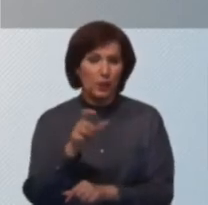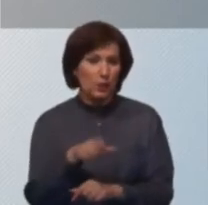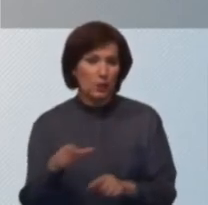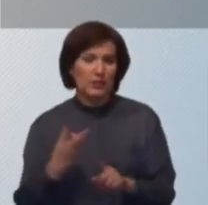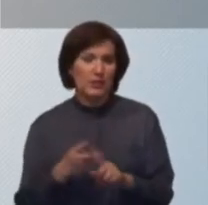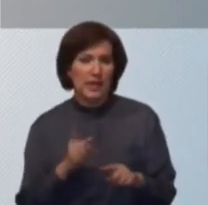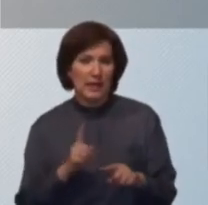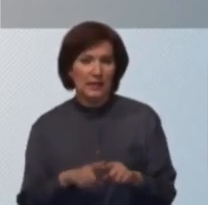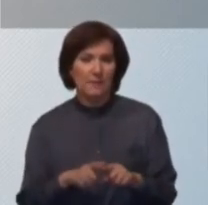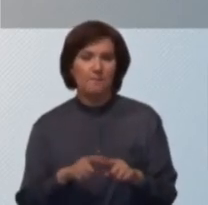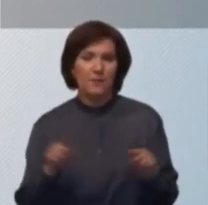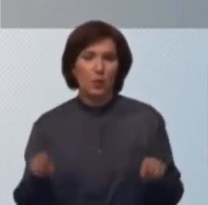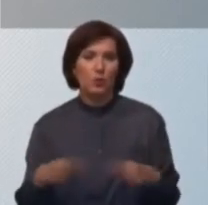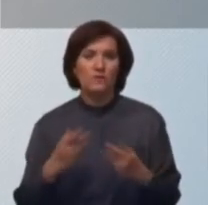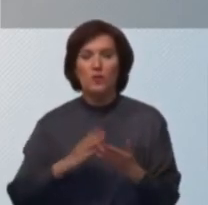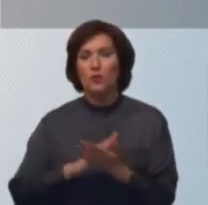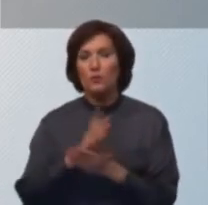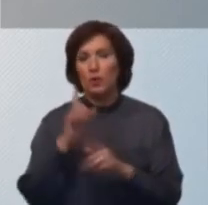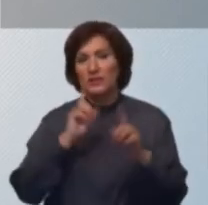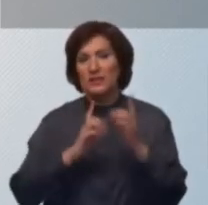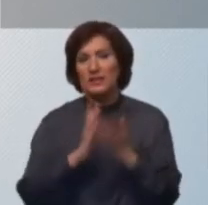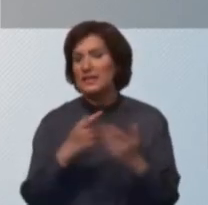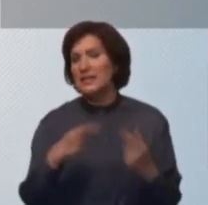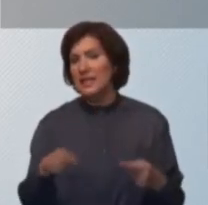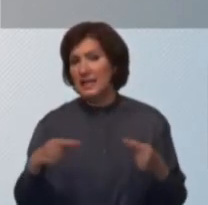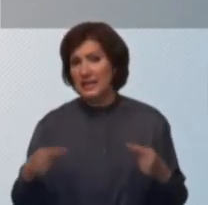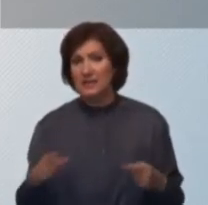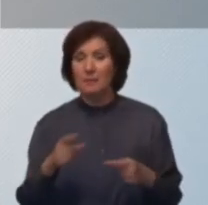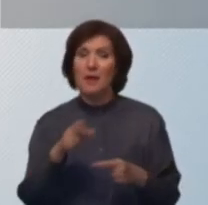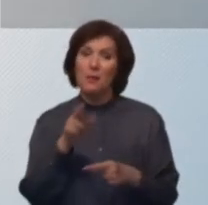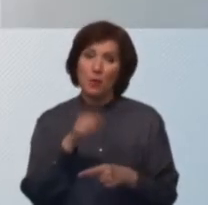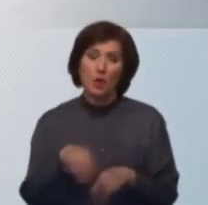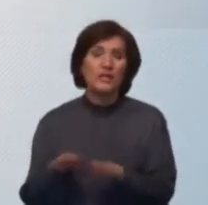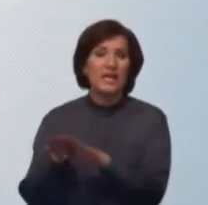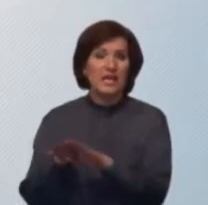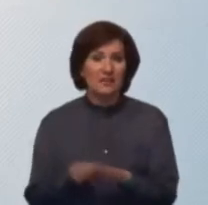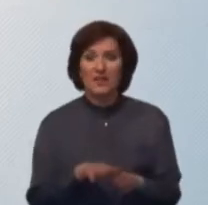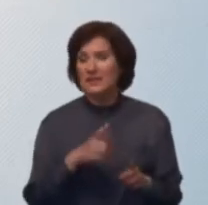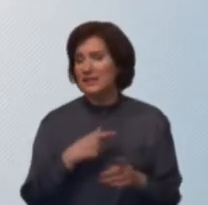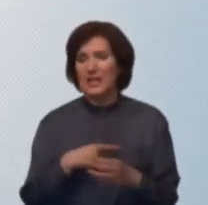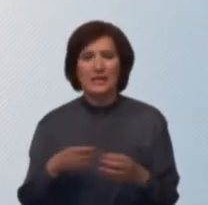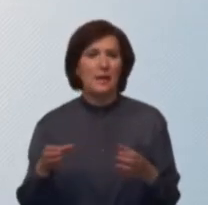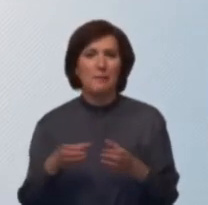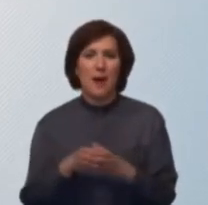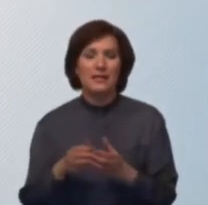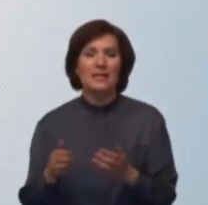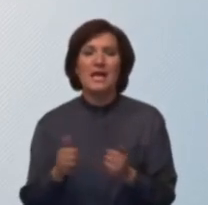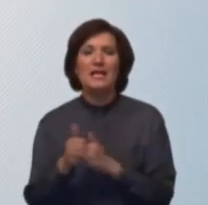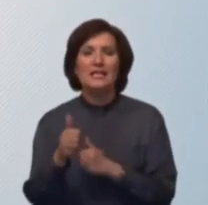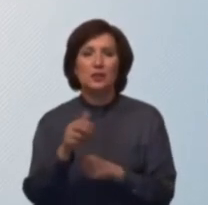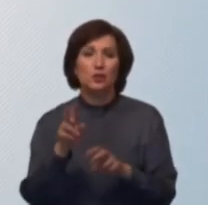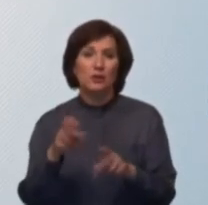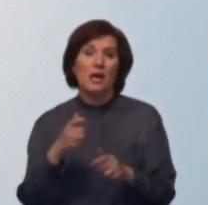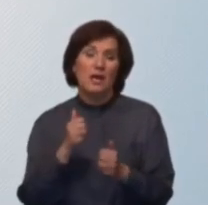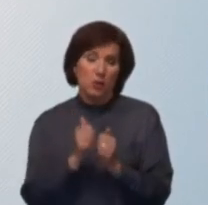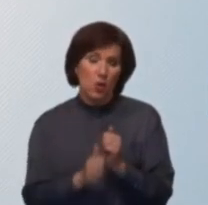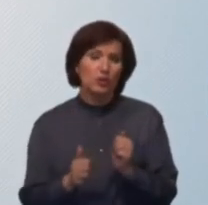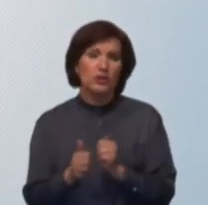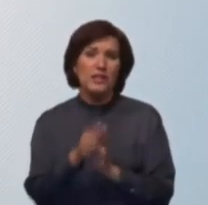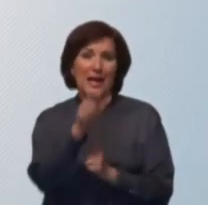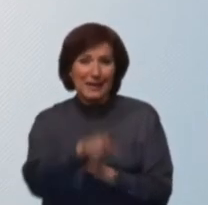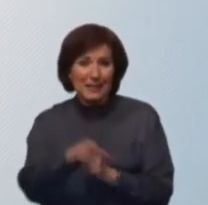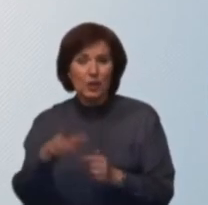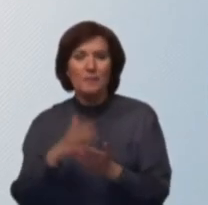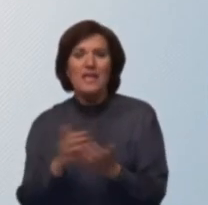які утворюють політраду, є різними, проте рівними. Це не партія лідерського типу, і фактично кожен з лідерів є лідером власної